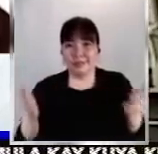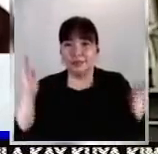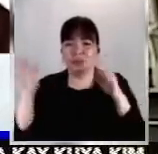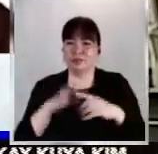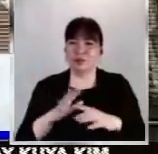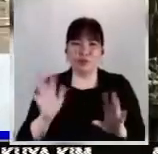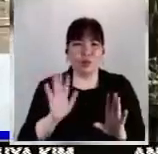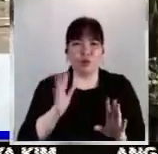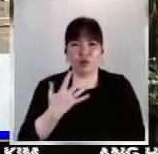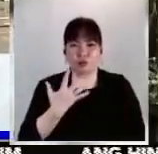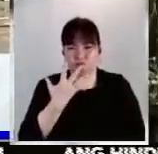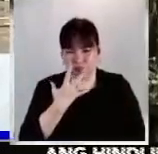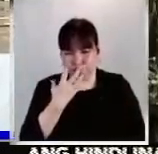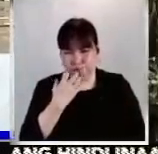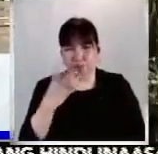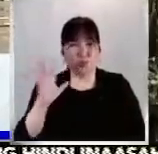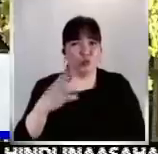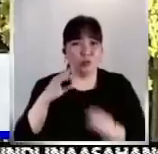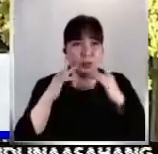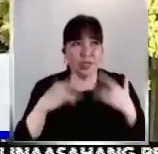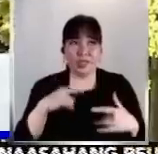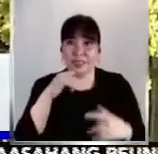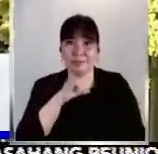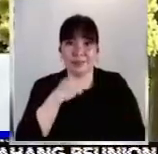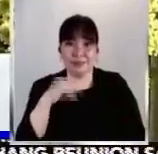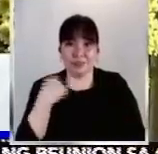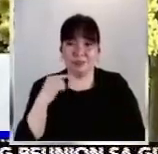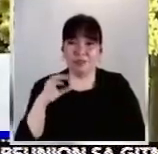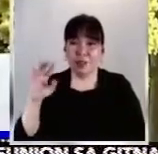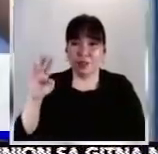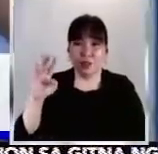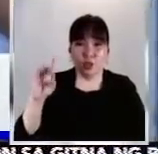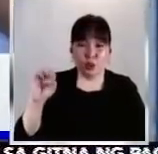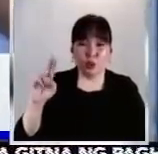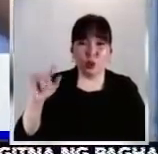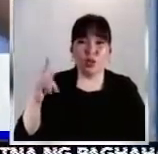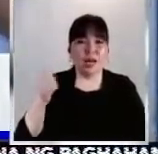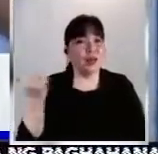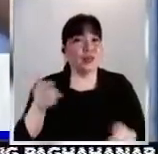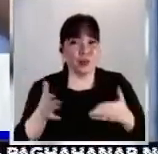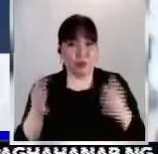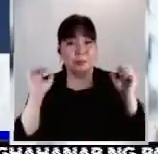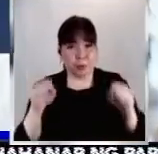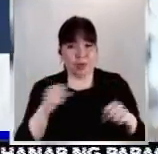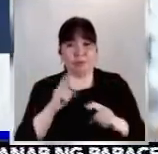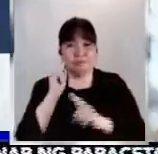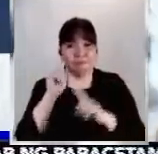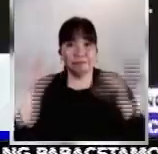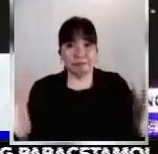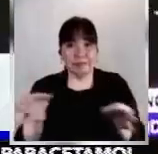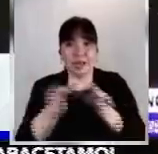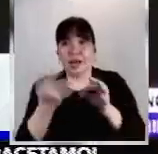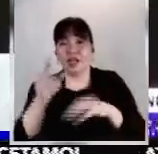Father Douglas Badong. May mga alternatibong paraan daw sa pagdiriwang ng pista ng Itim na Nazareno, tulad ng pagdalo ng misa sa ibang bukas na